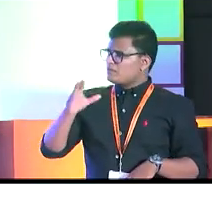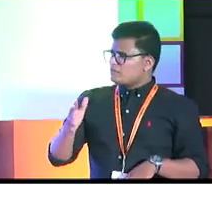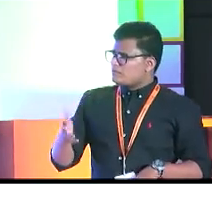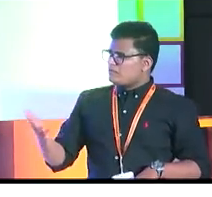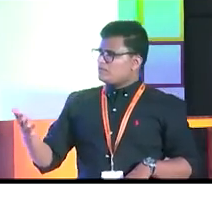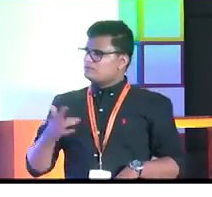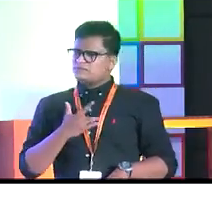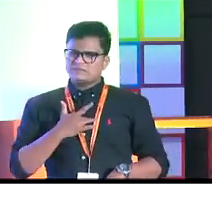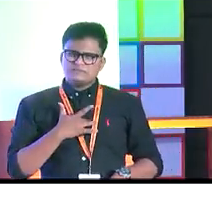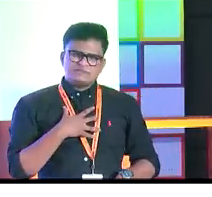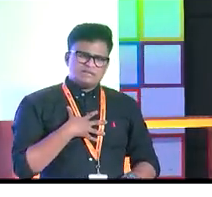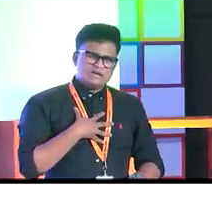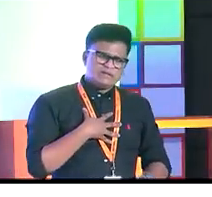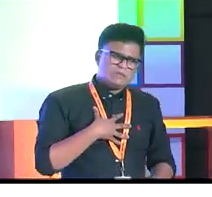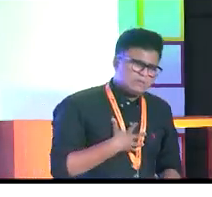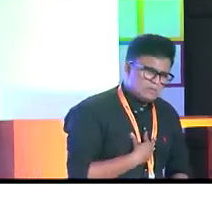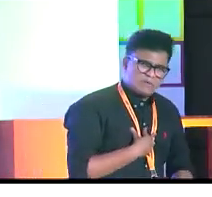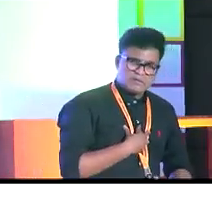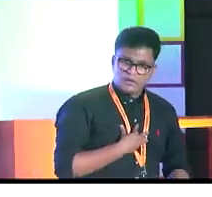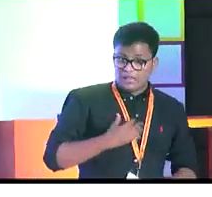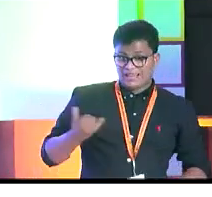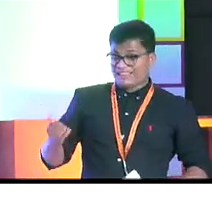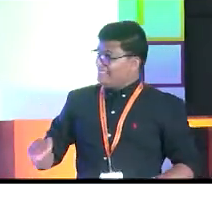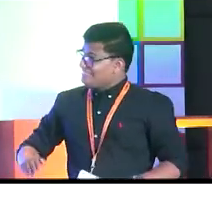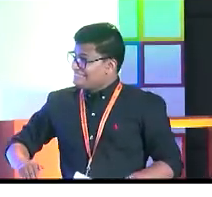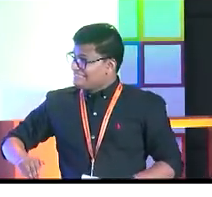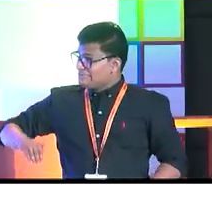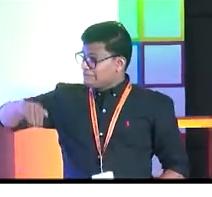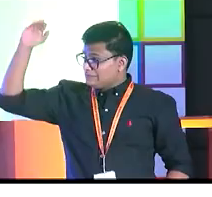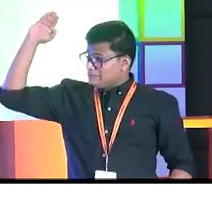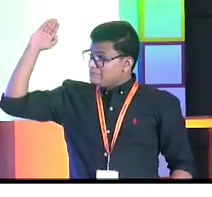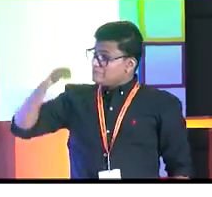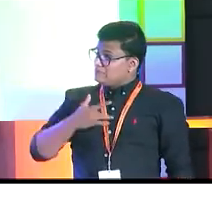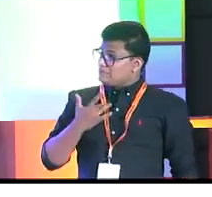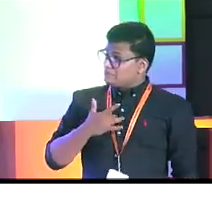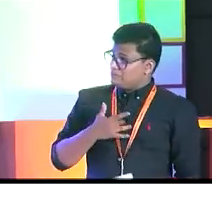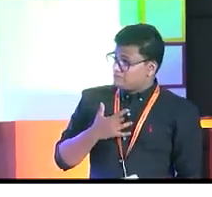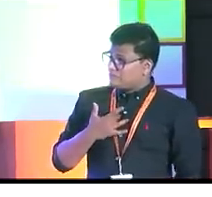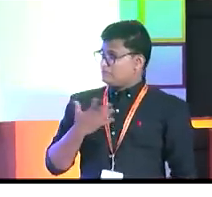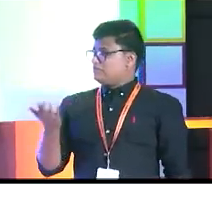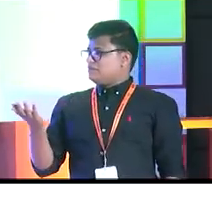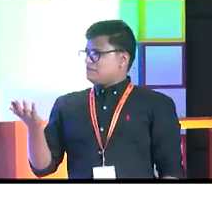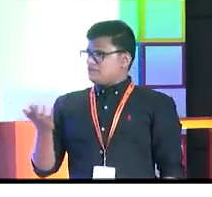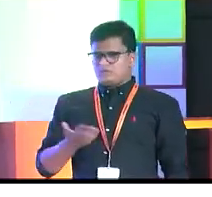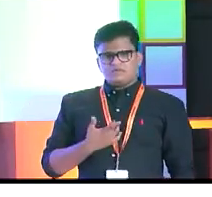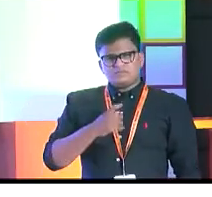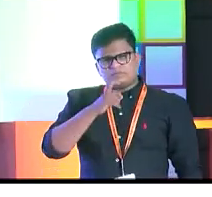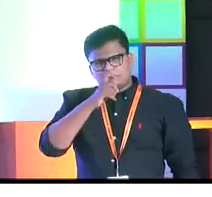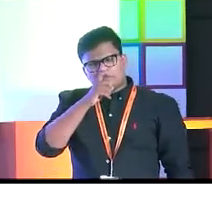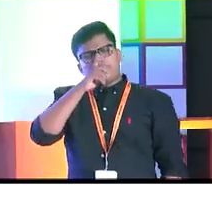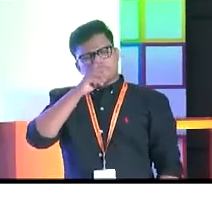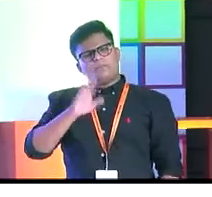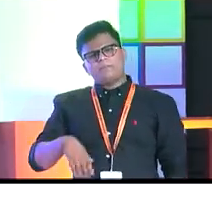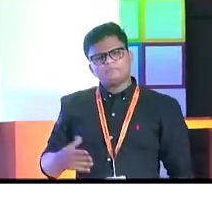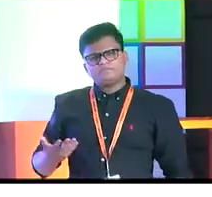दुख मानता था जब बड़ा हुआ तो मुझे लगा कि नहीं ये तो बड़ा मेरे लिए बड़ी एक प्राउड की चीज़ थी क्योंकि